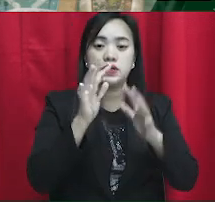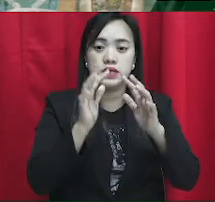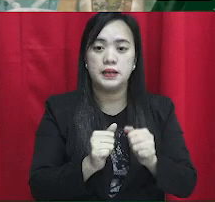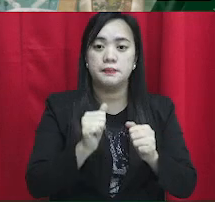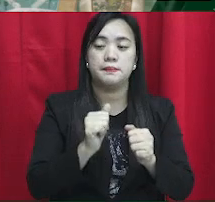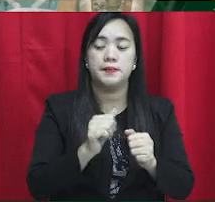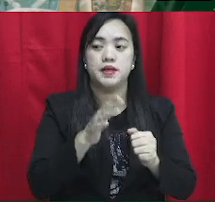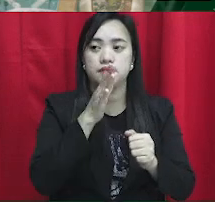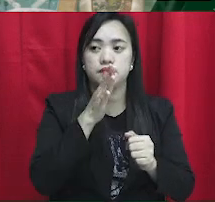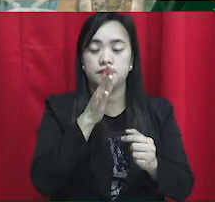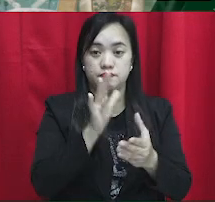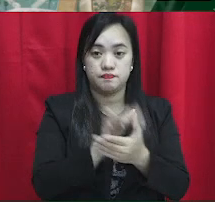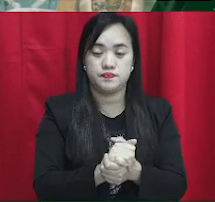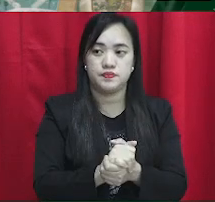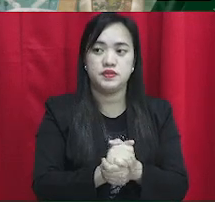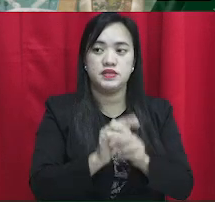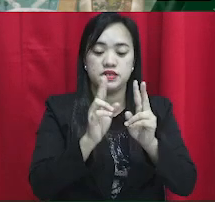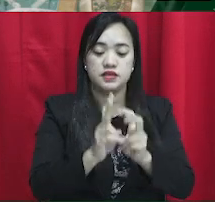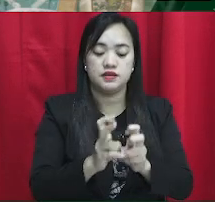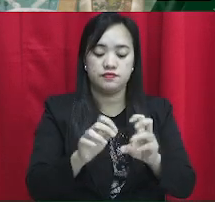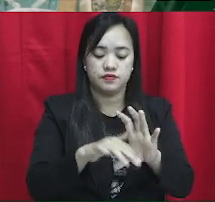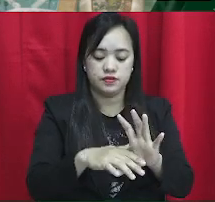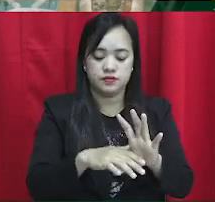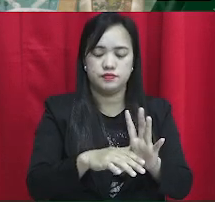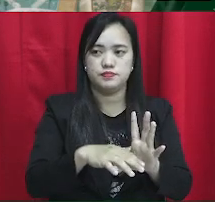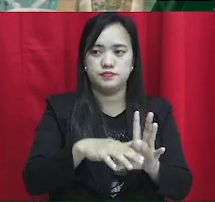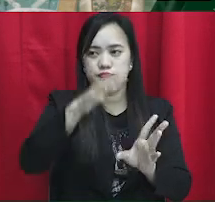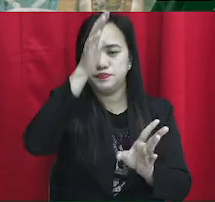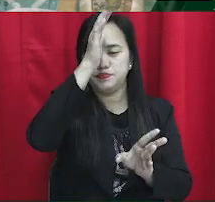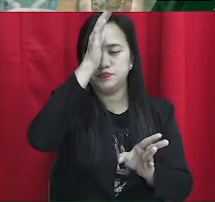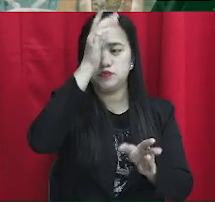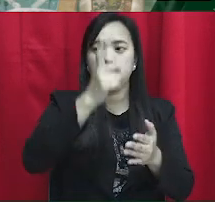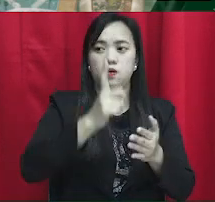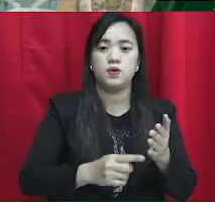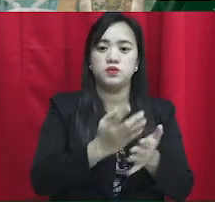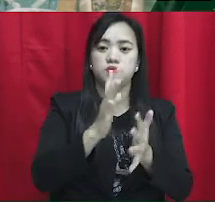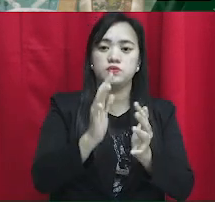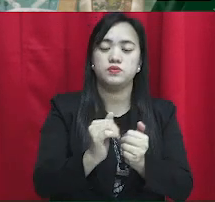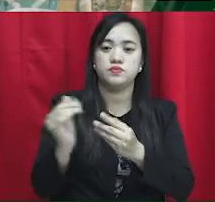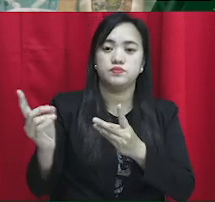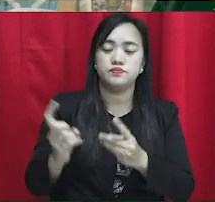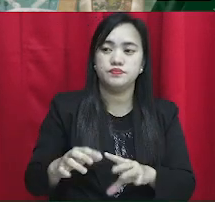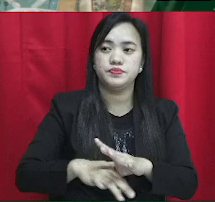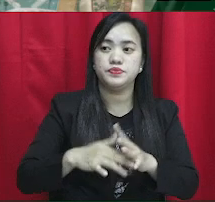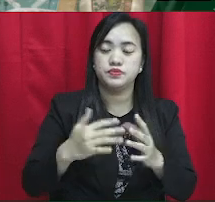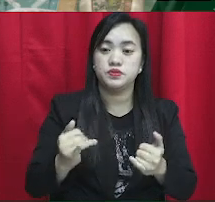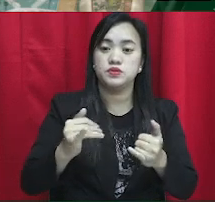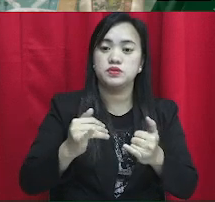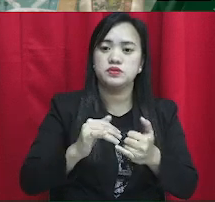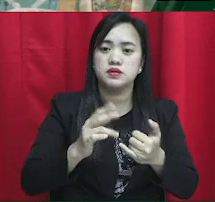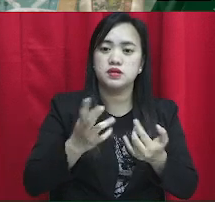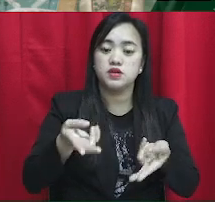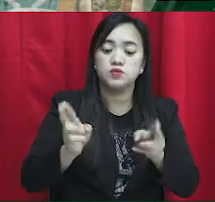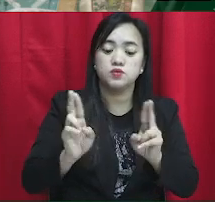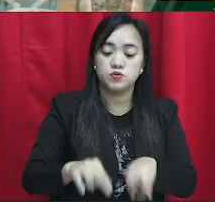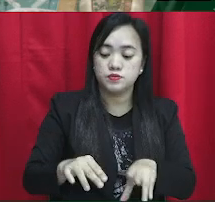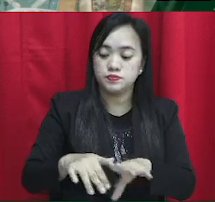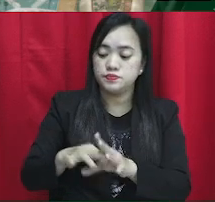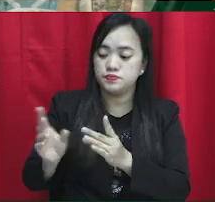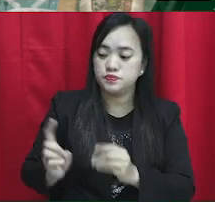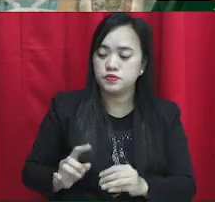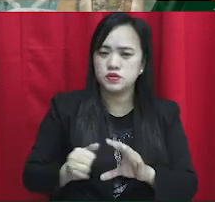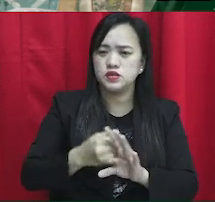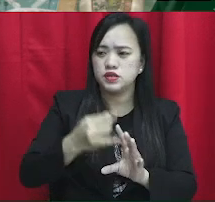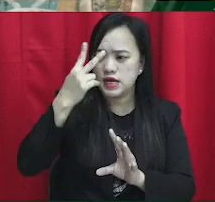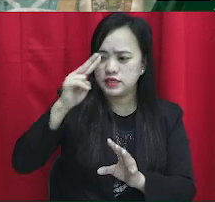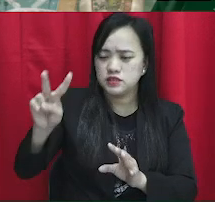ano, kahit sa papa nila, naririnig nila, kung ano yung ginagawa ng mama nyo ngayon, tingnan nyo, obserbahan nyo, at tingnan